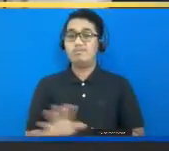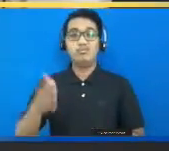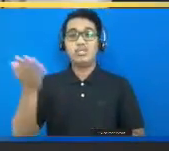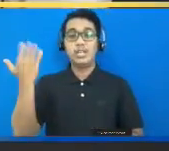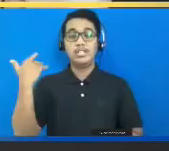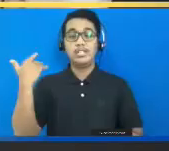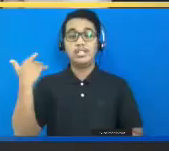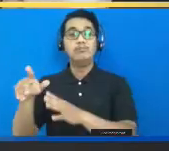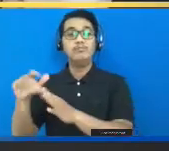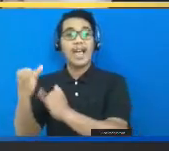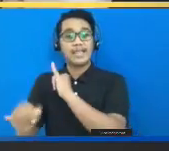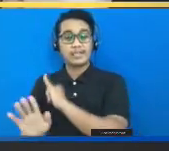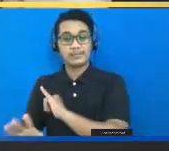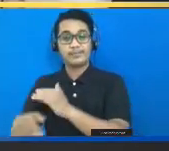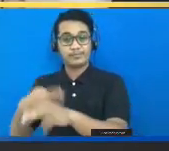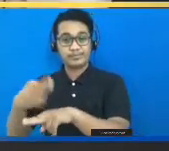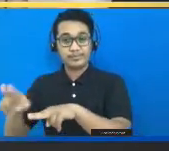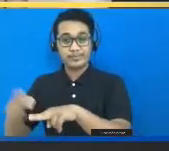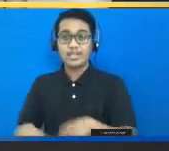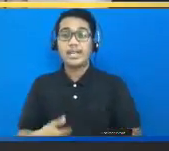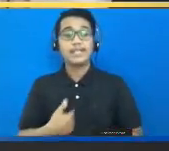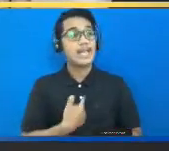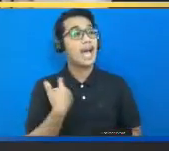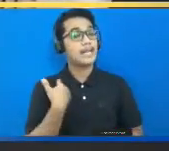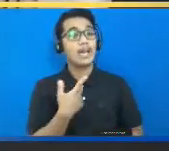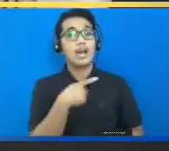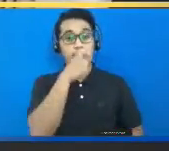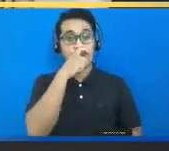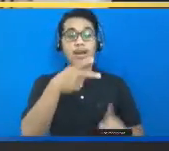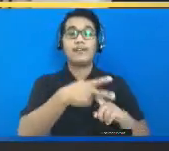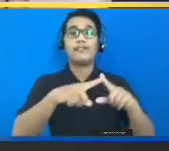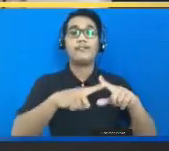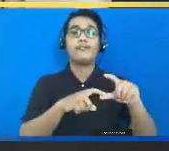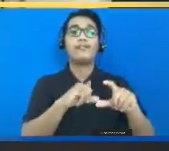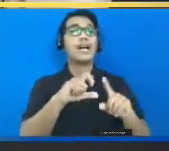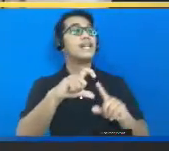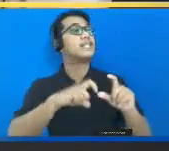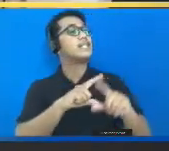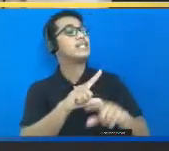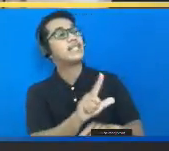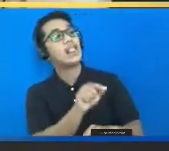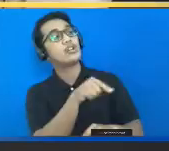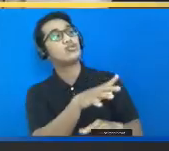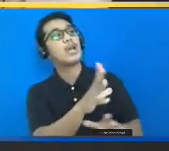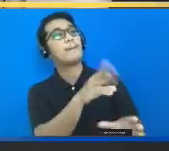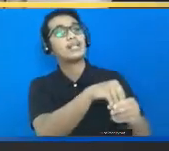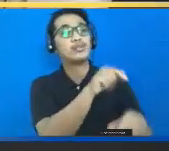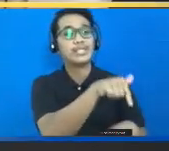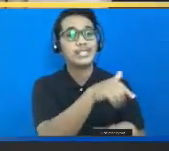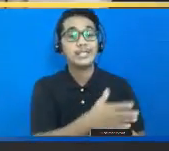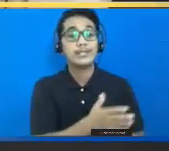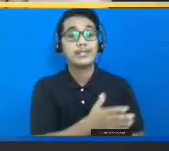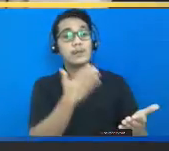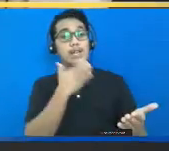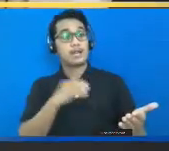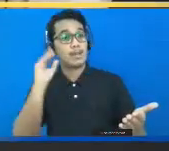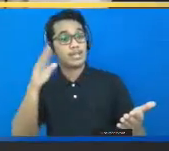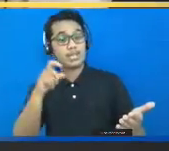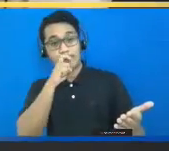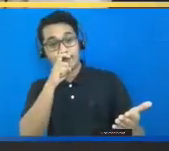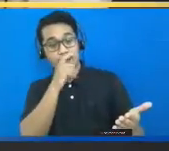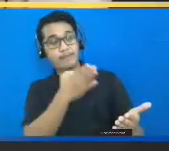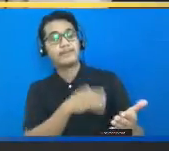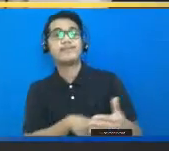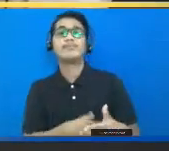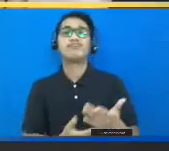gitu yang dibenerin saya ada Pak Faisal Basri ini yang sudah bergabung dengan kita disini pagi Pak Faisal kita langsung aja nih mau anak tolong